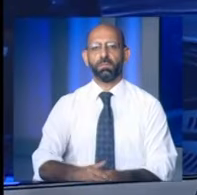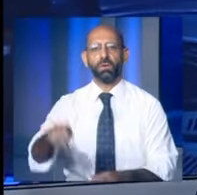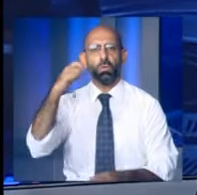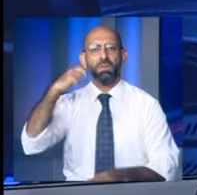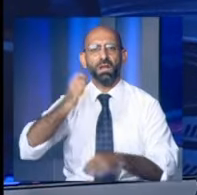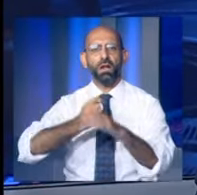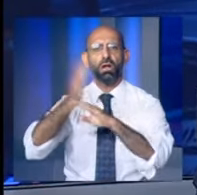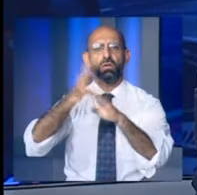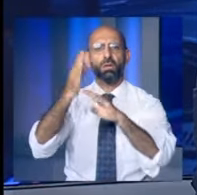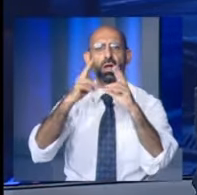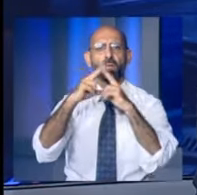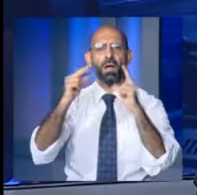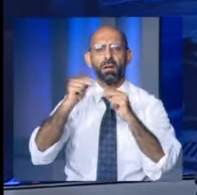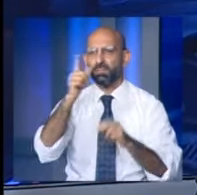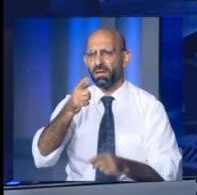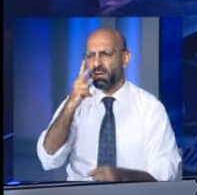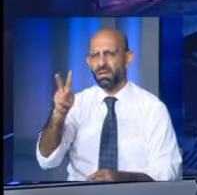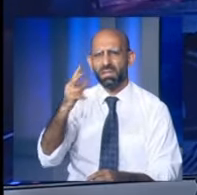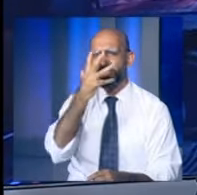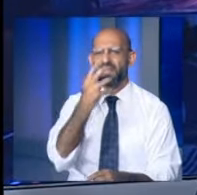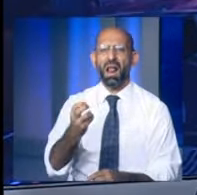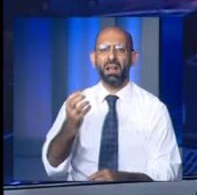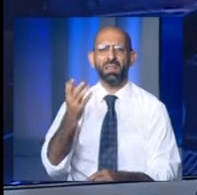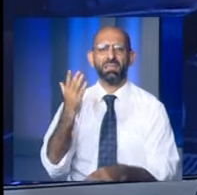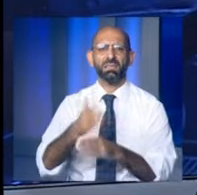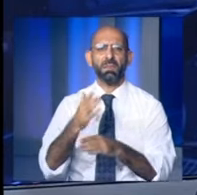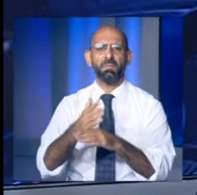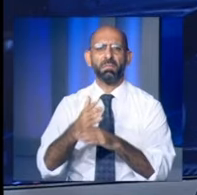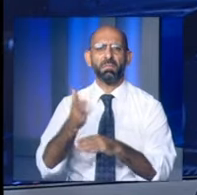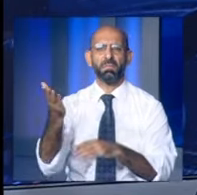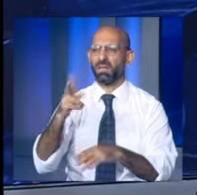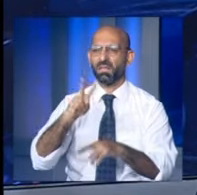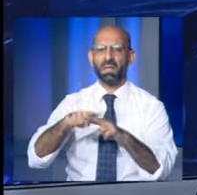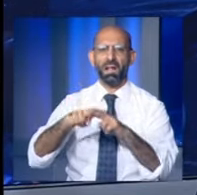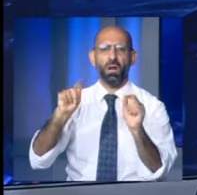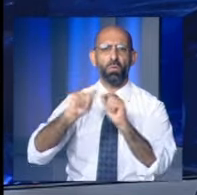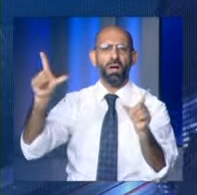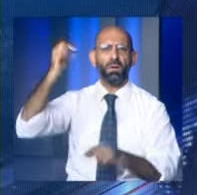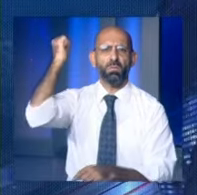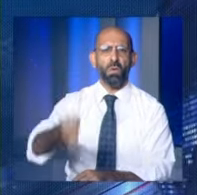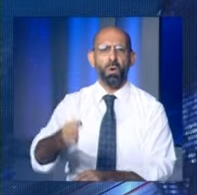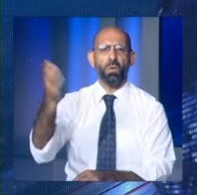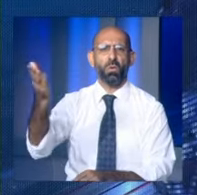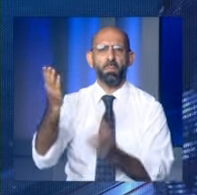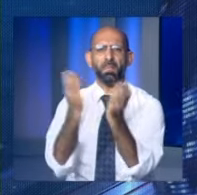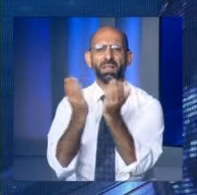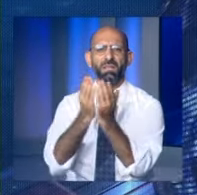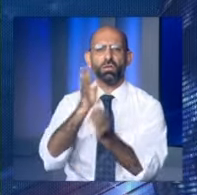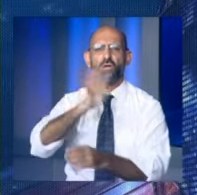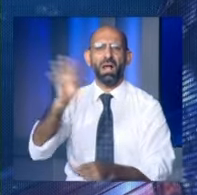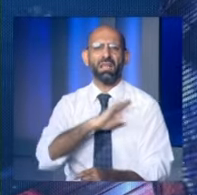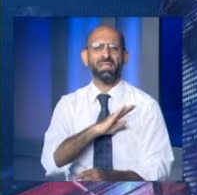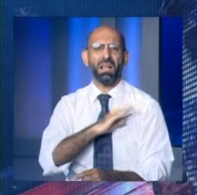إلى الإدانات الرسمية والنقابية الحزبية، وزارة الخارجية والمغتربين اللبنانية أدانت في شدة المجزرة الإسرائيلية في